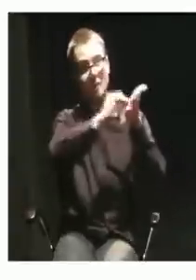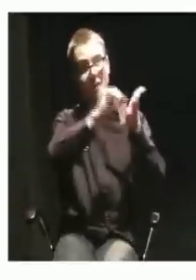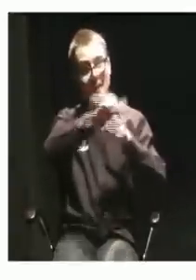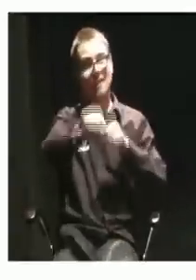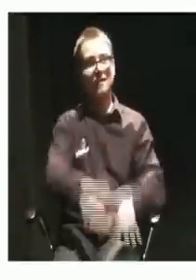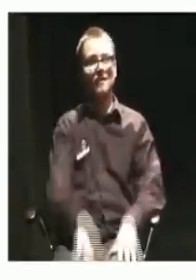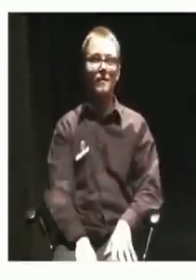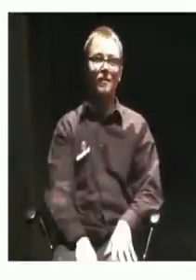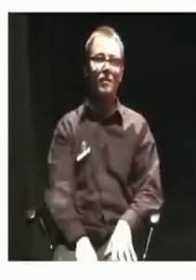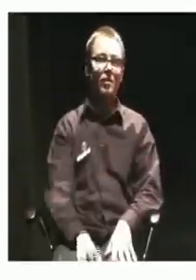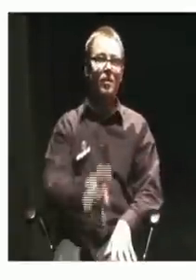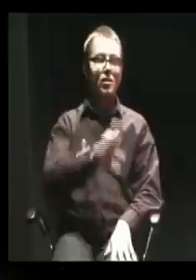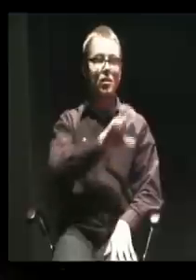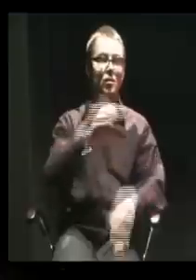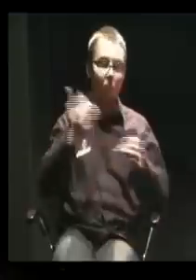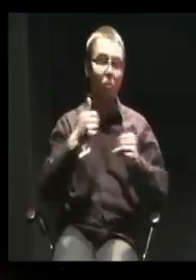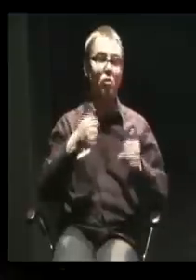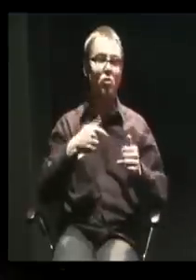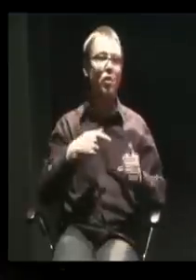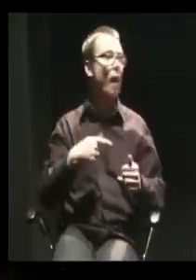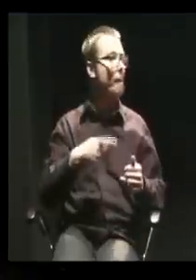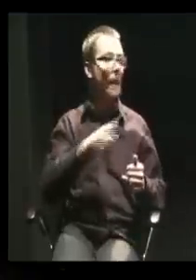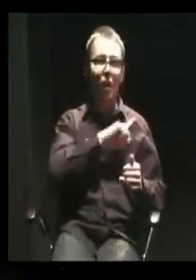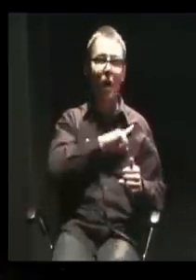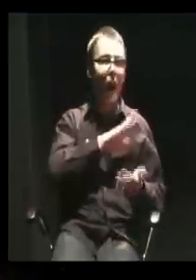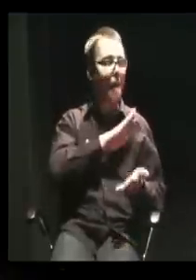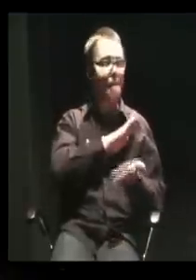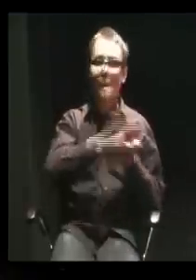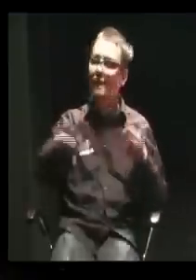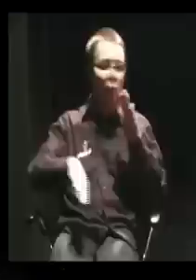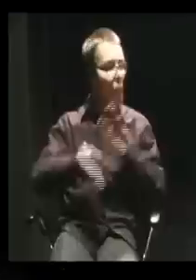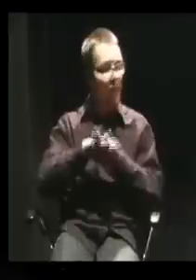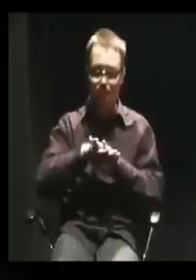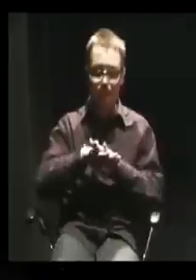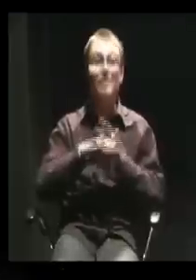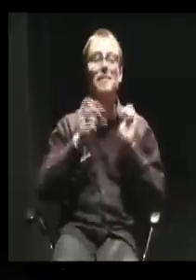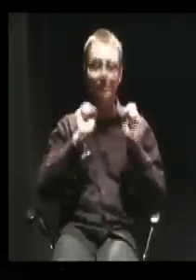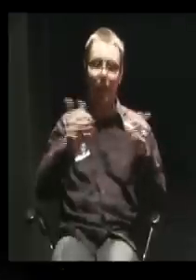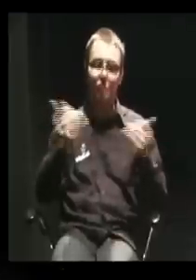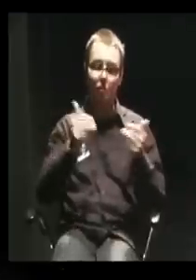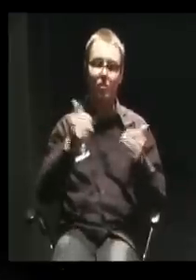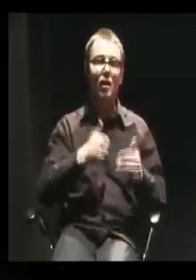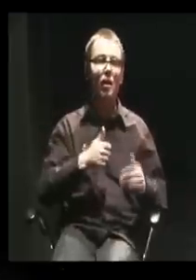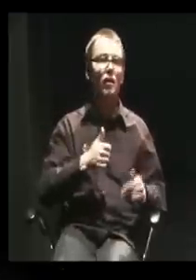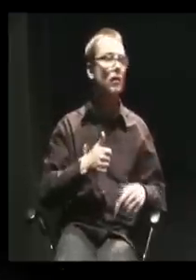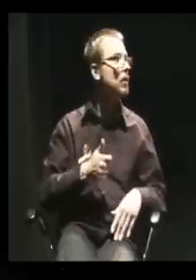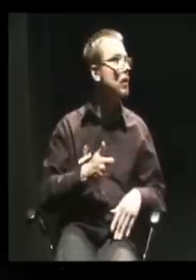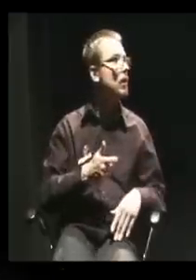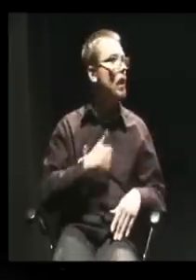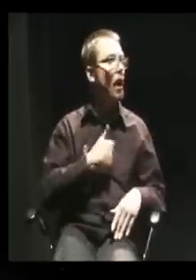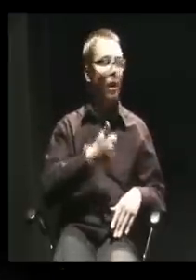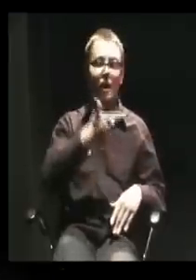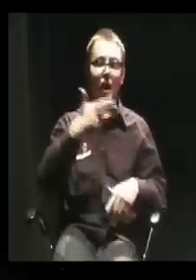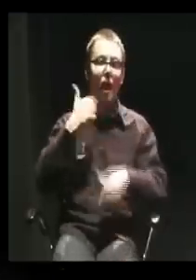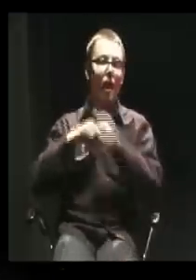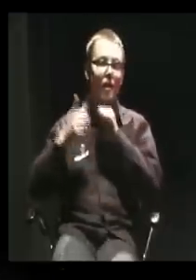Czy można być ochroniarzem bez uprawnień? O, można być ochroniarzem bez uprawnień. Parę lat temu bardzo chciałem być na koncercie George'a Michaela. Niestety wówczas nie było